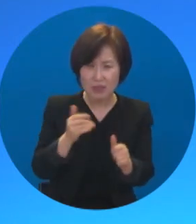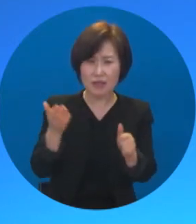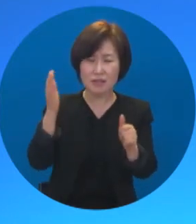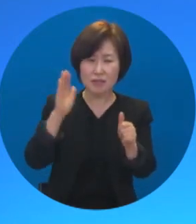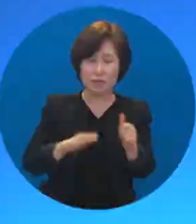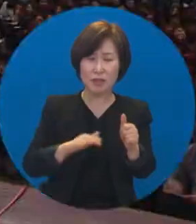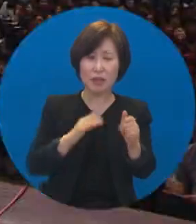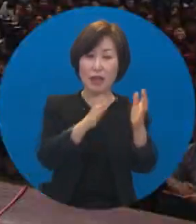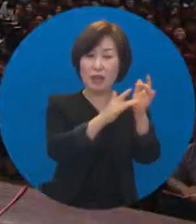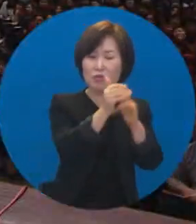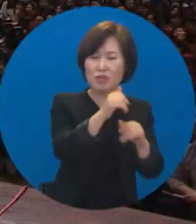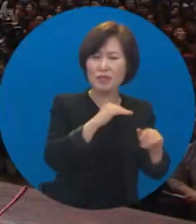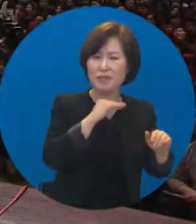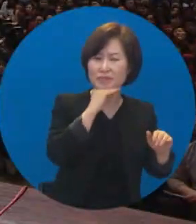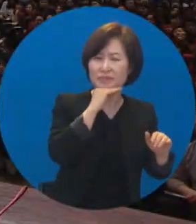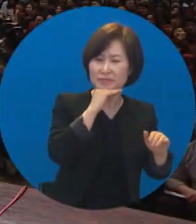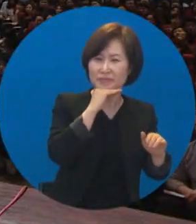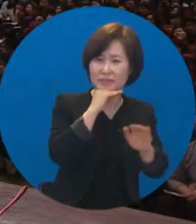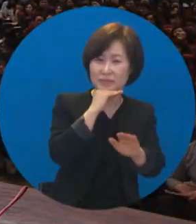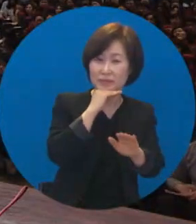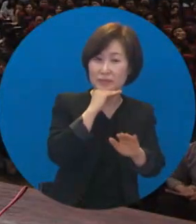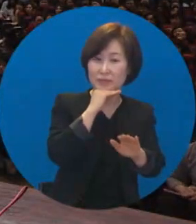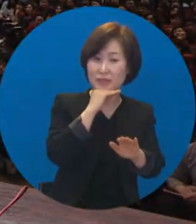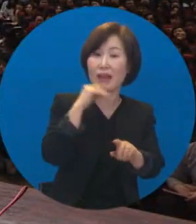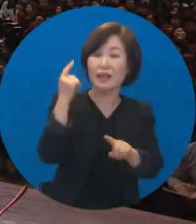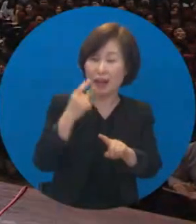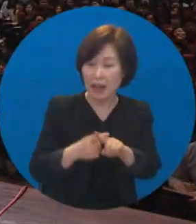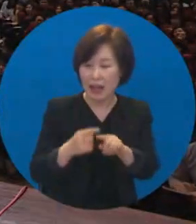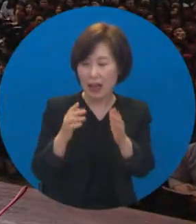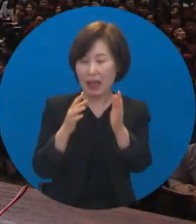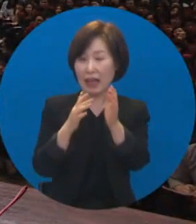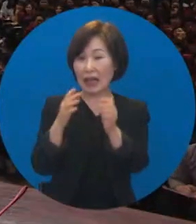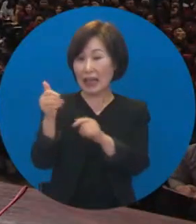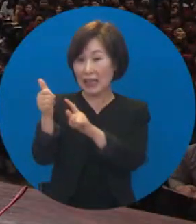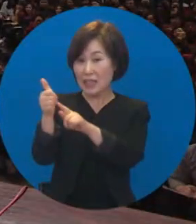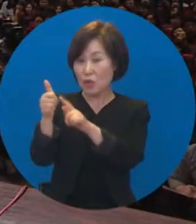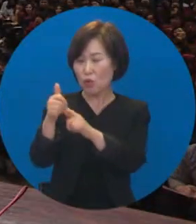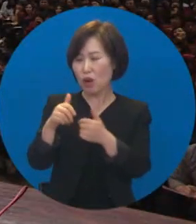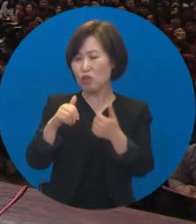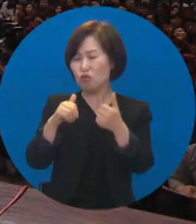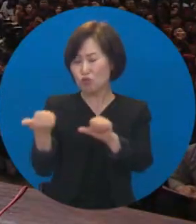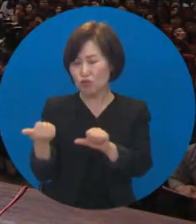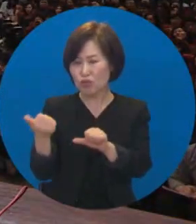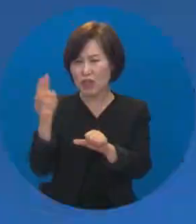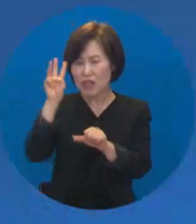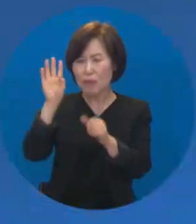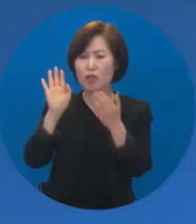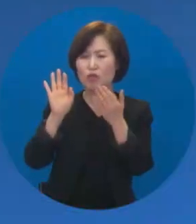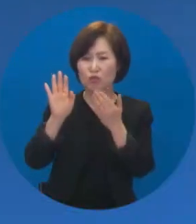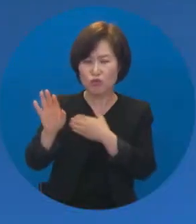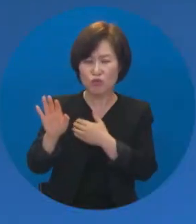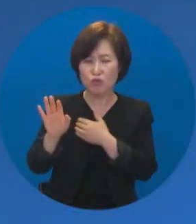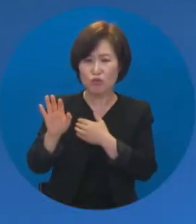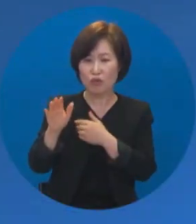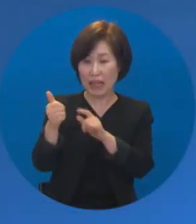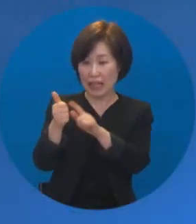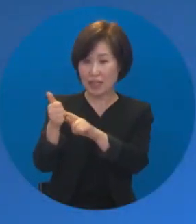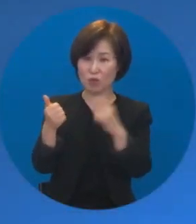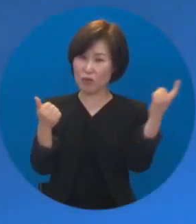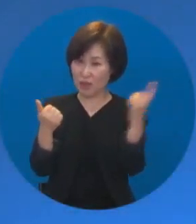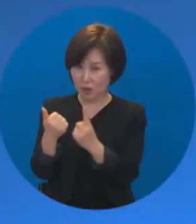좀 기다리시는 것처럼 뜸을 들이시다가 나사로가 죽은 지 4일이 지나서 나사로에게 다시